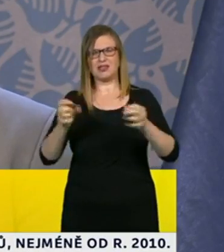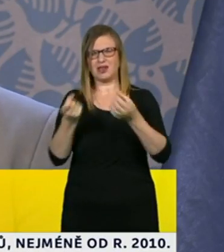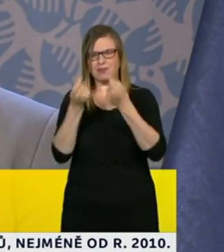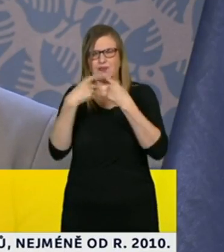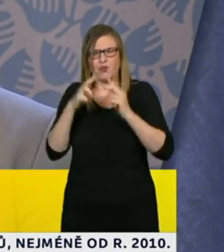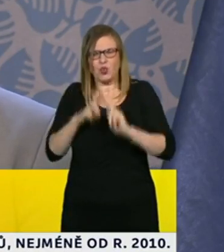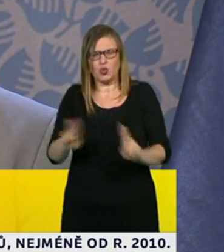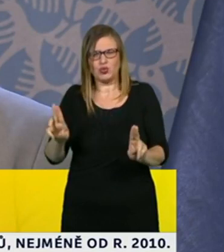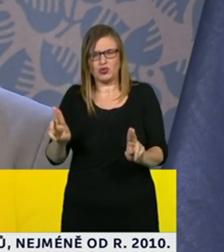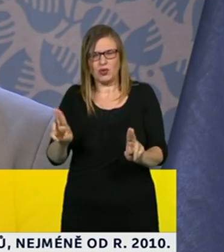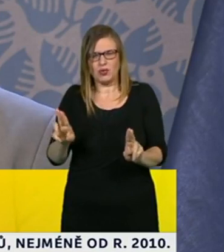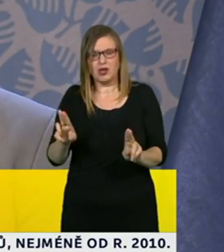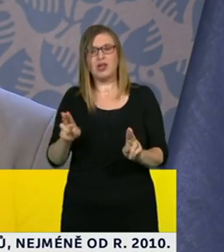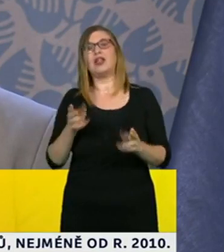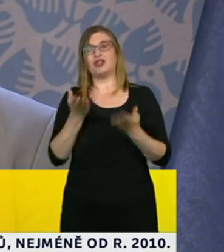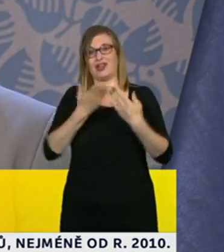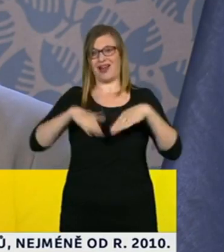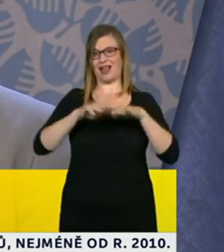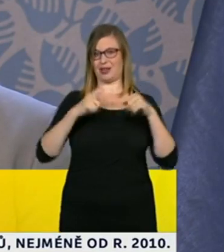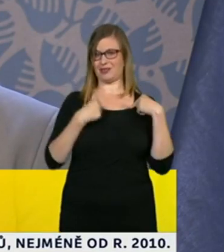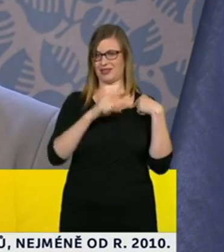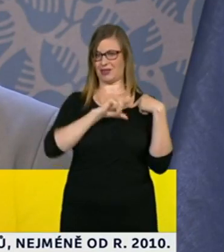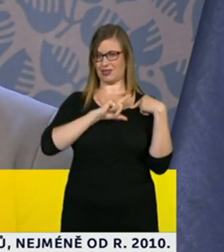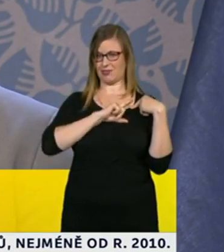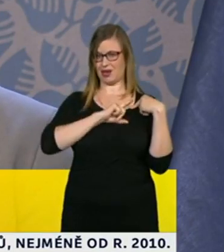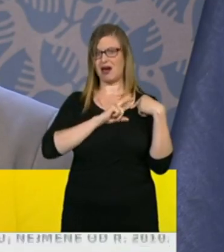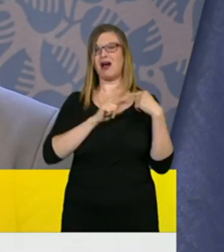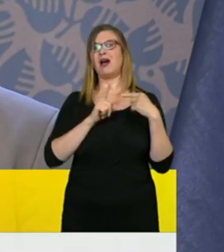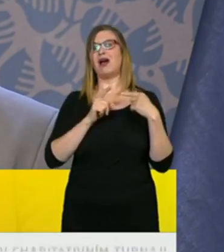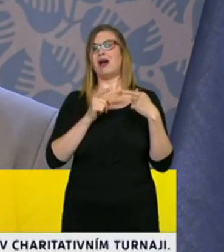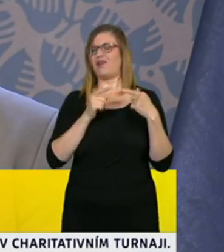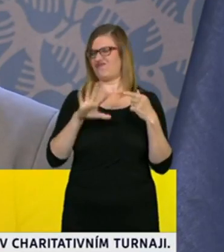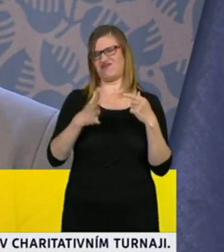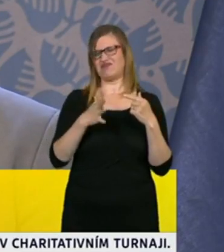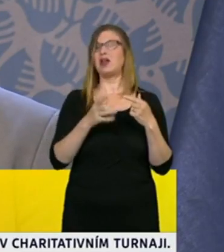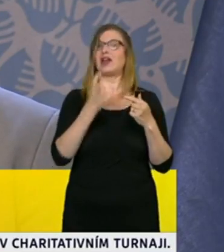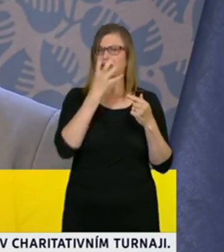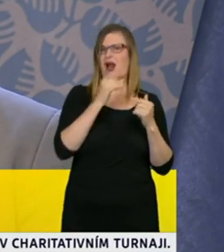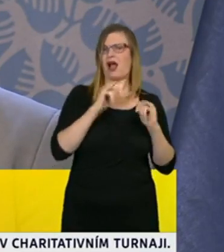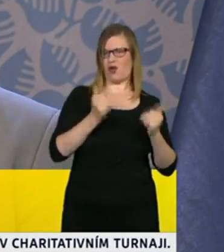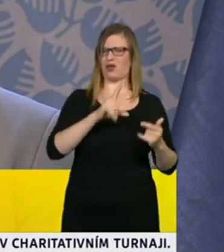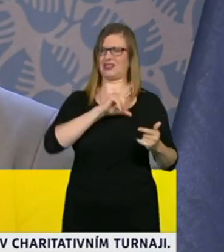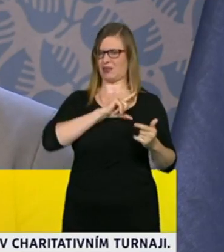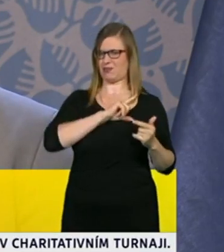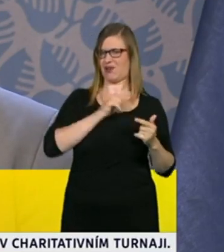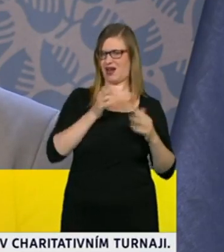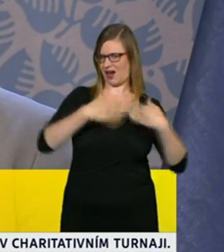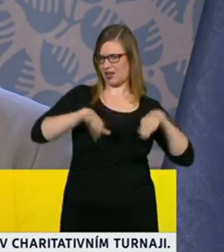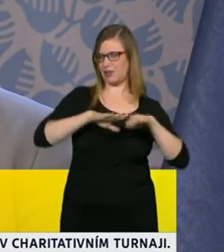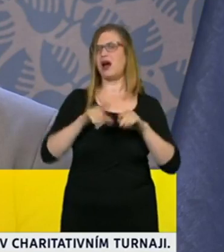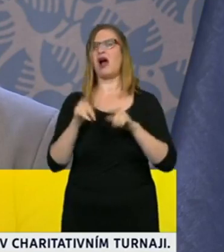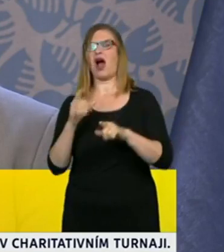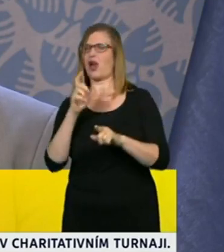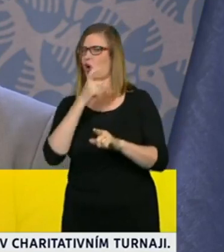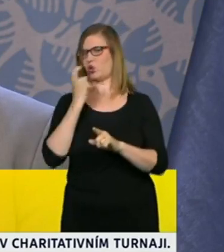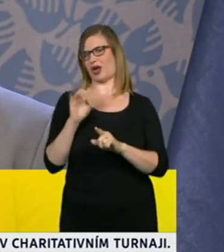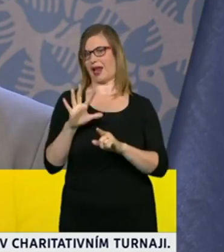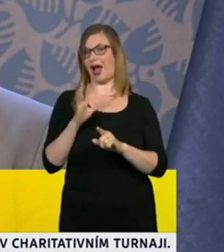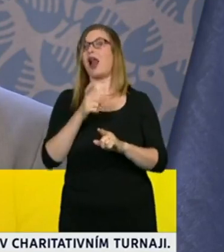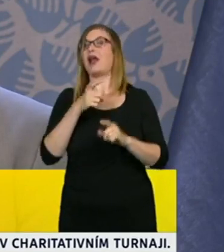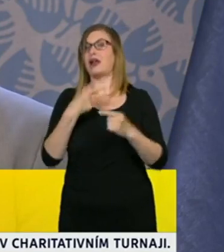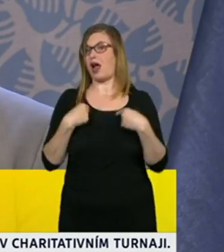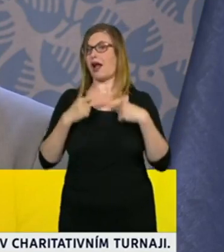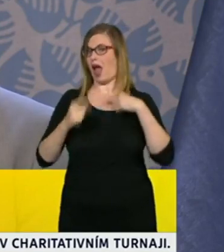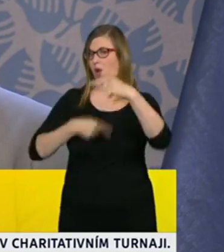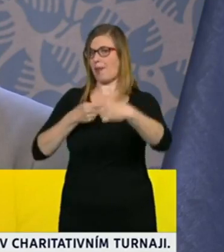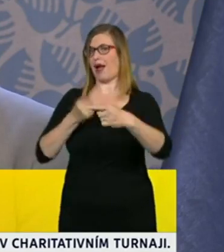jsme nosili roušky všichni. Ten základní důvod toho byl ten, že jsme byli schopni vlastně